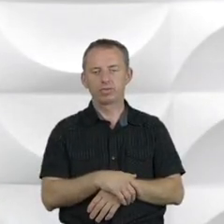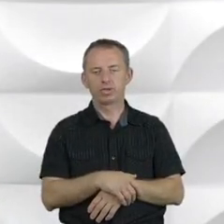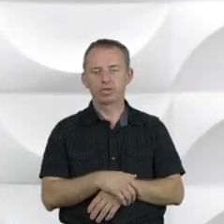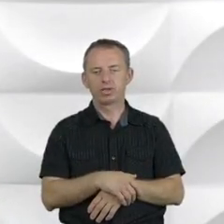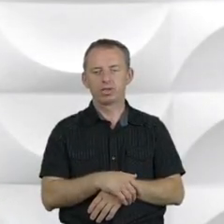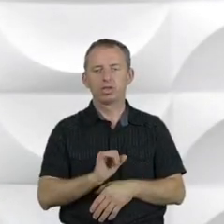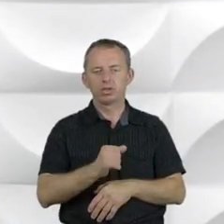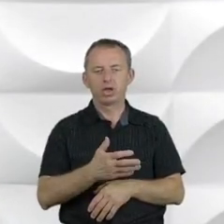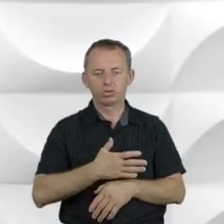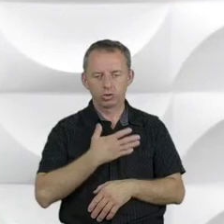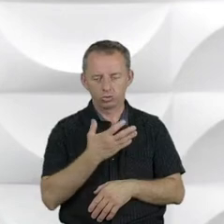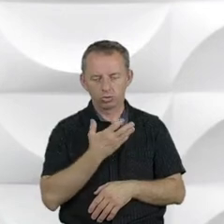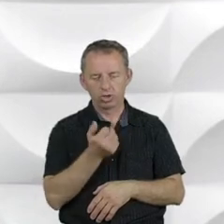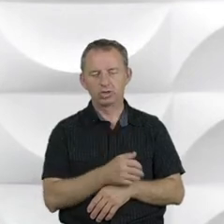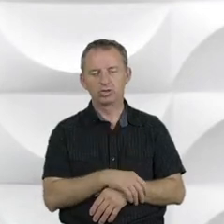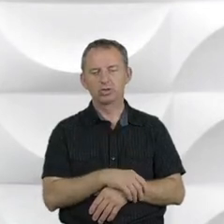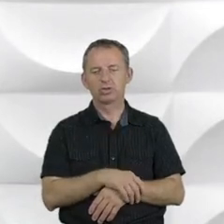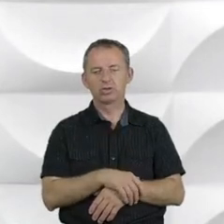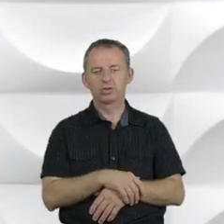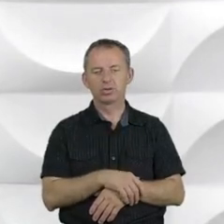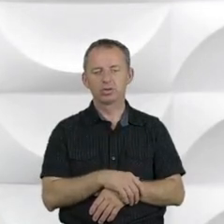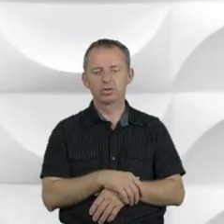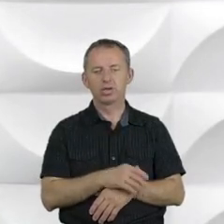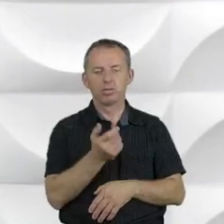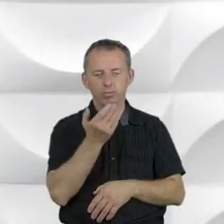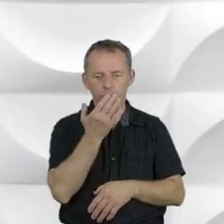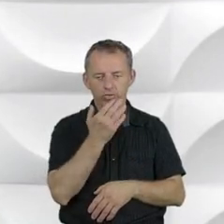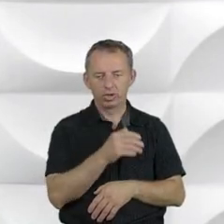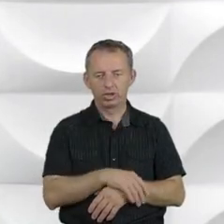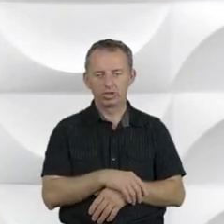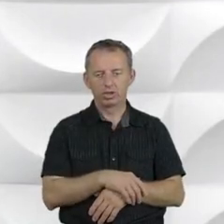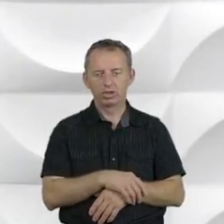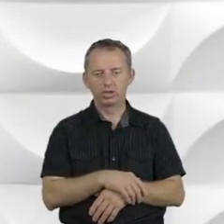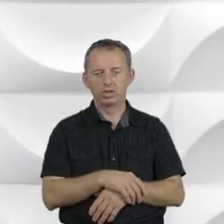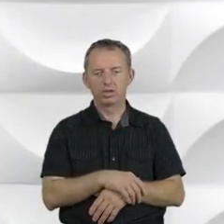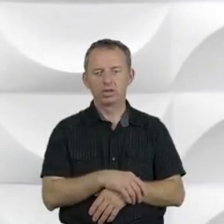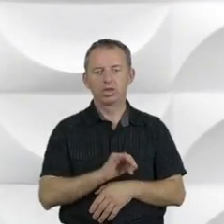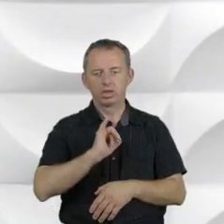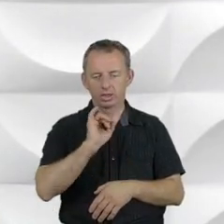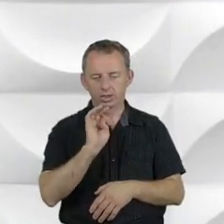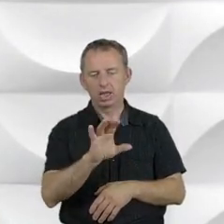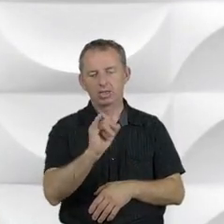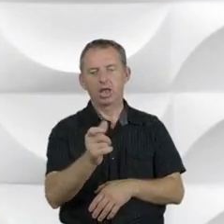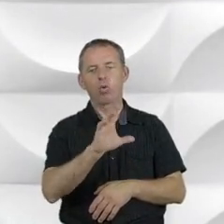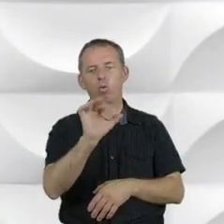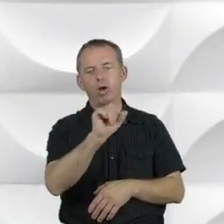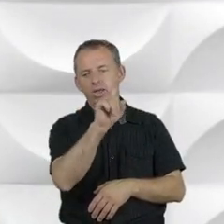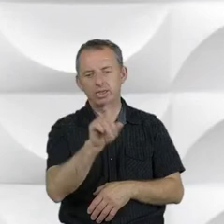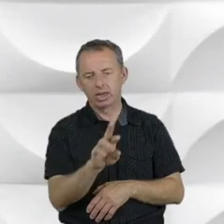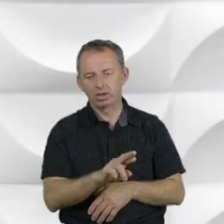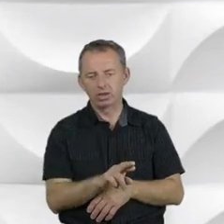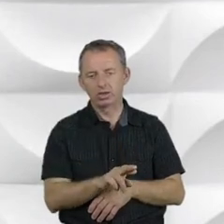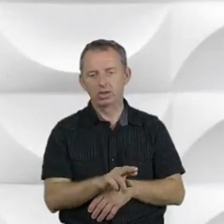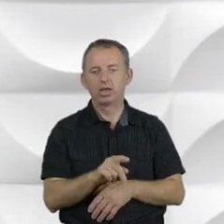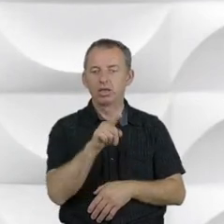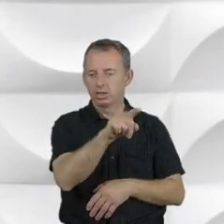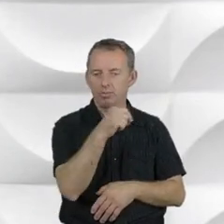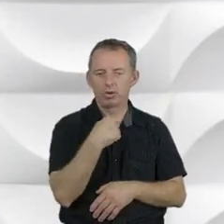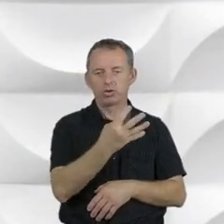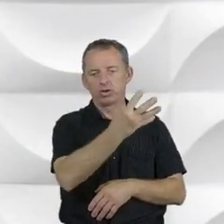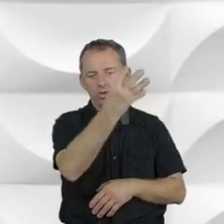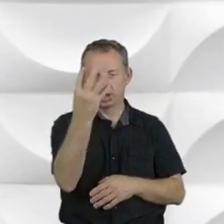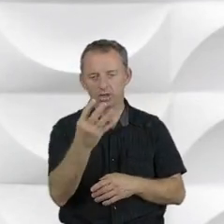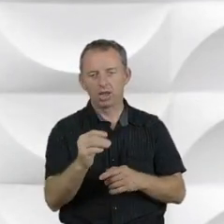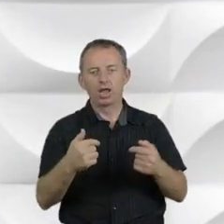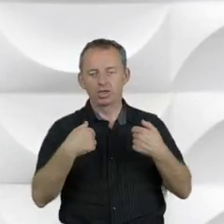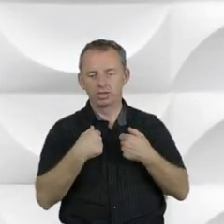Jak się czujesz? Ja mówię, tak jak Łazarz, tylko że Łazarz tam był 4 dni, a ja